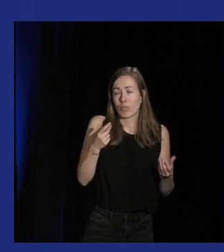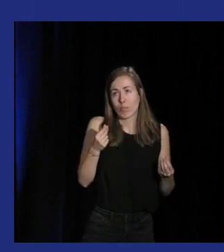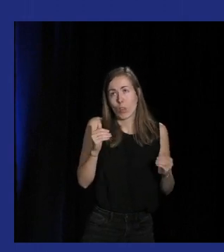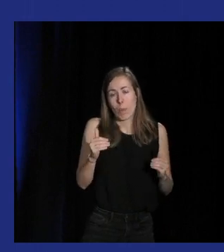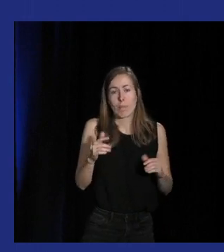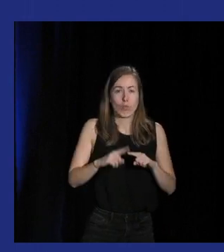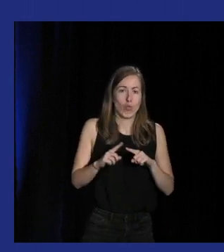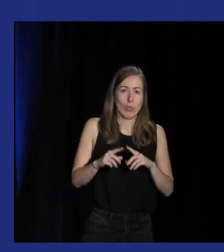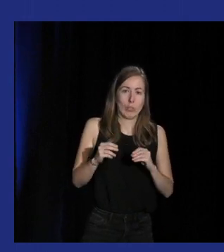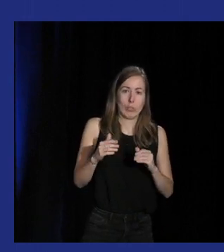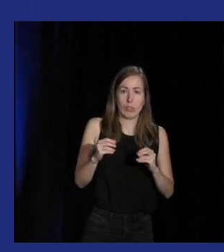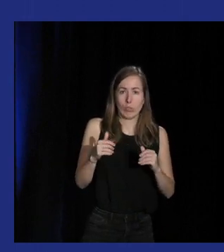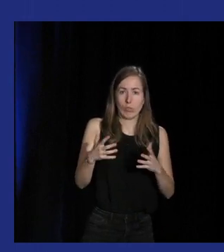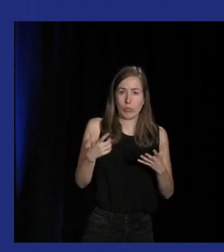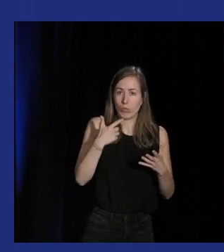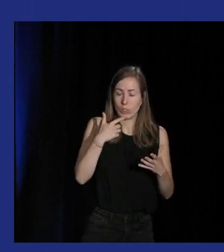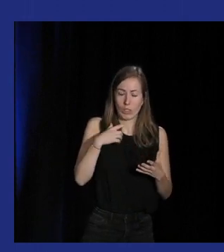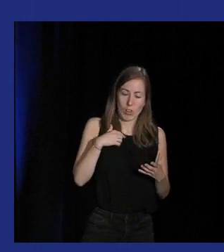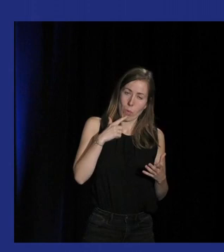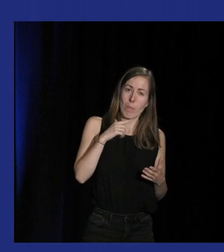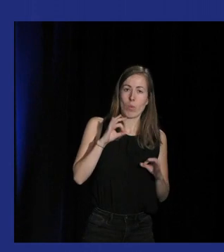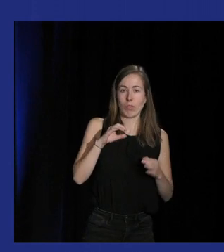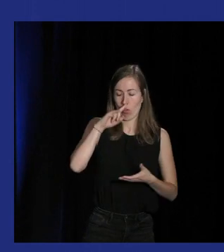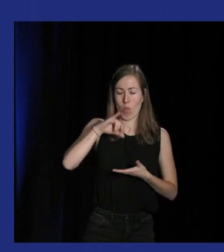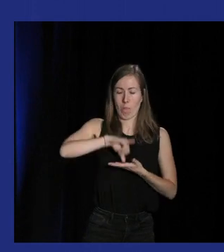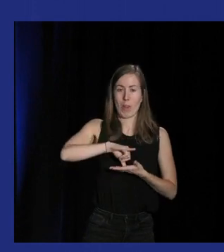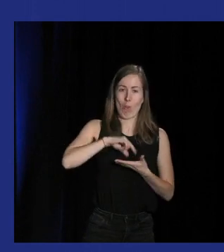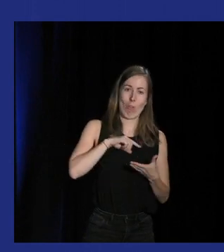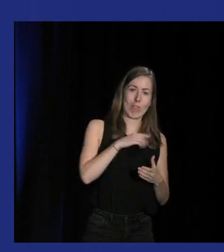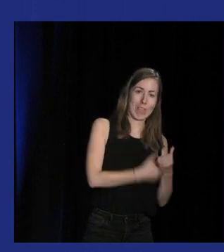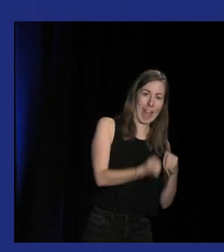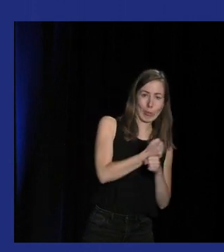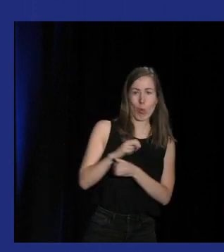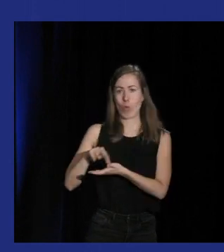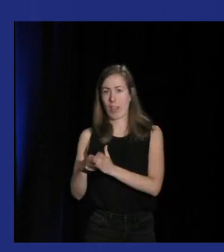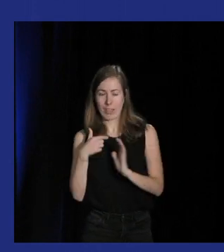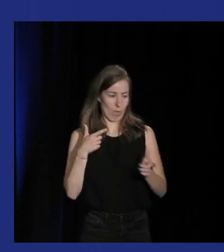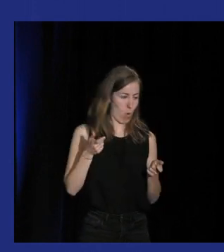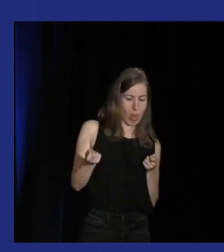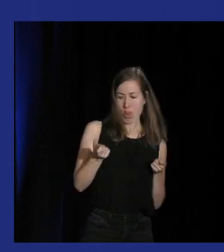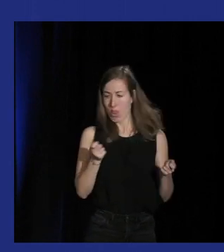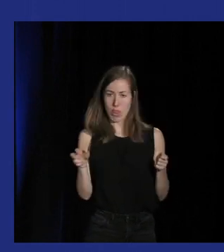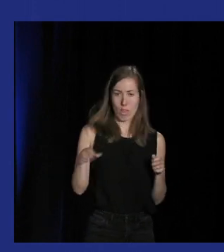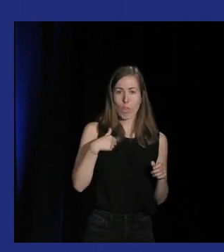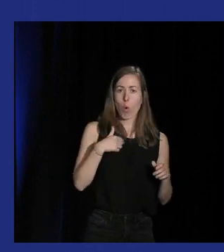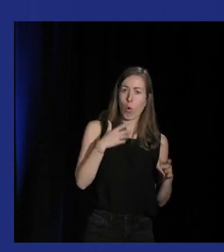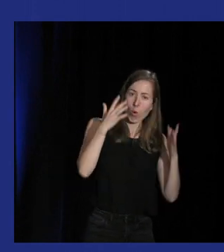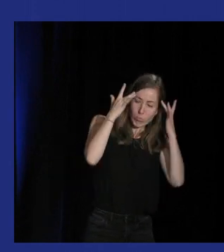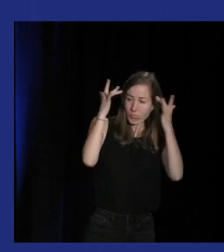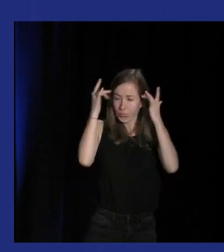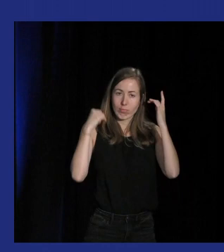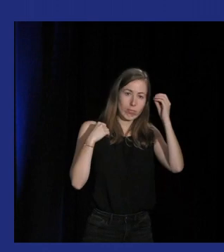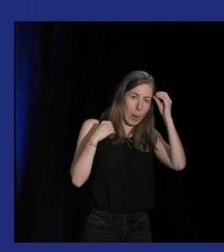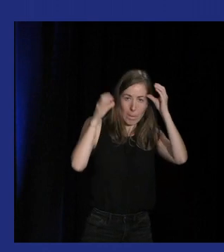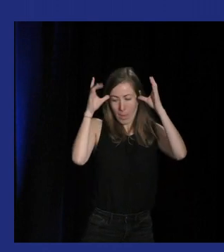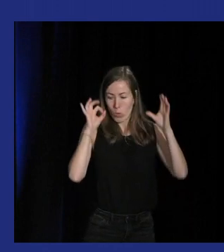on va être au milieu entre la création et la technique il faut être capable de se débrouiller un peu partout mais voilà si